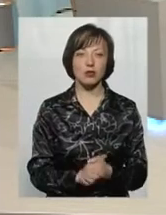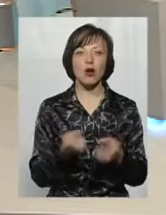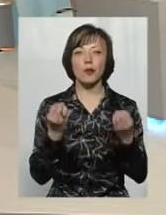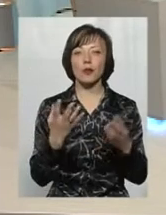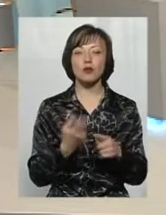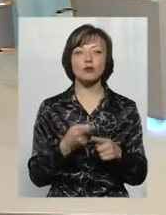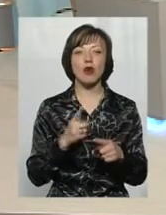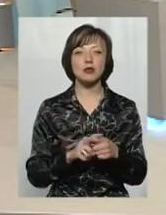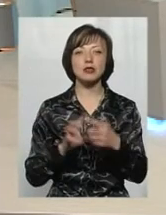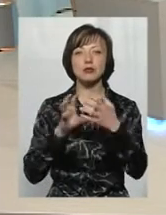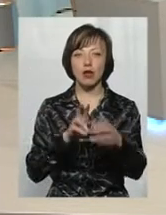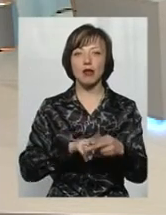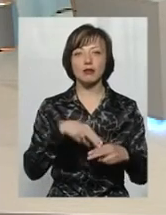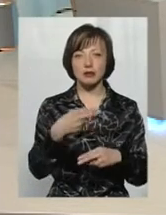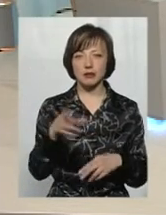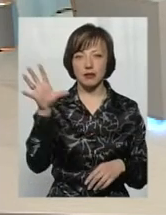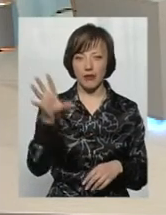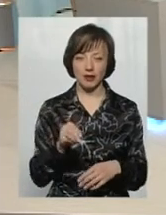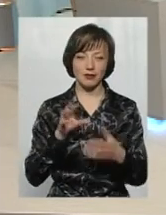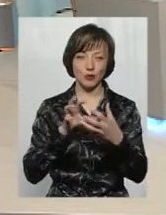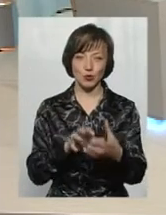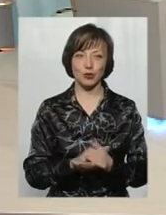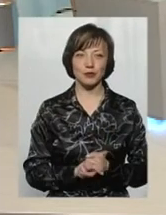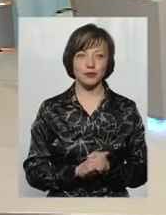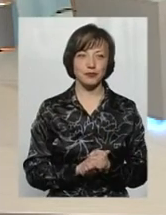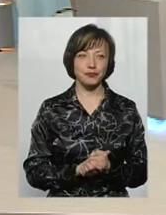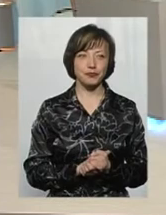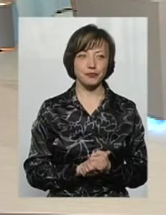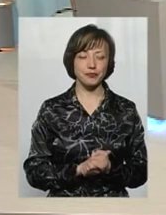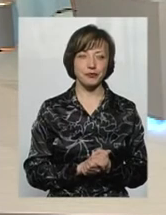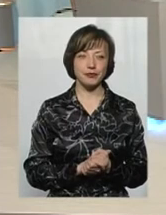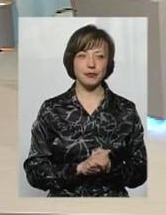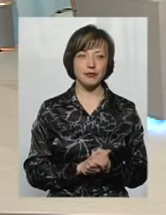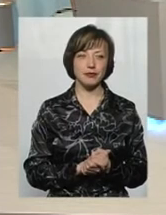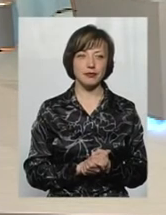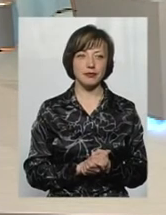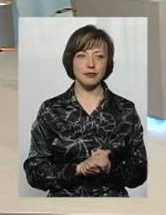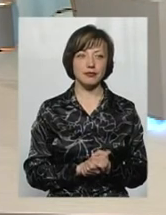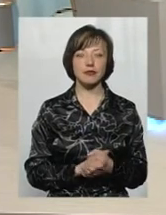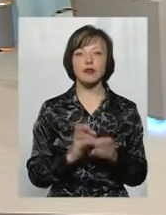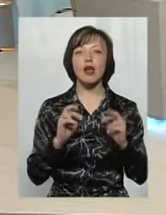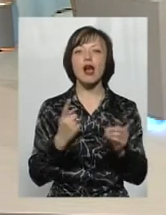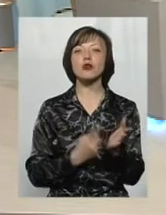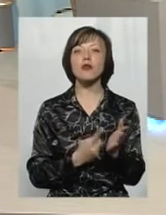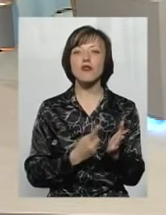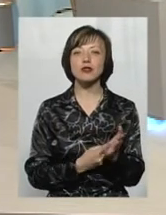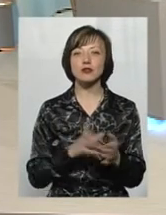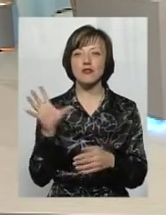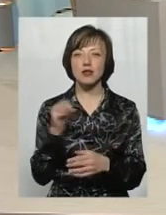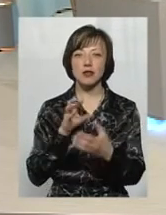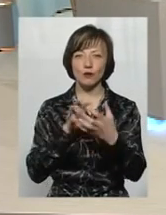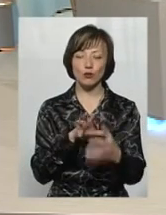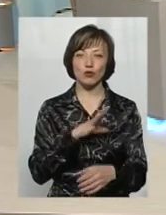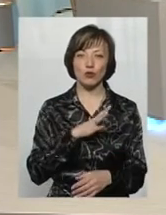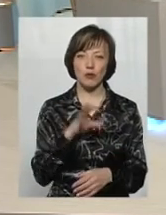і за законом так. треба відшкодувати за весь так. автобус. Якщо йде весь автобус. А як довести, що їхав весь автобус?